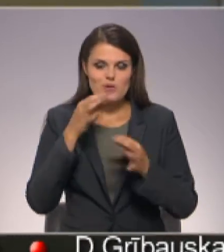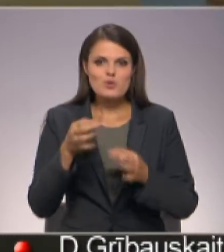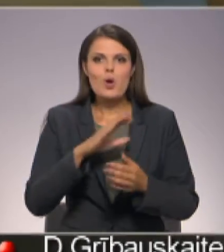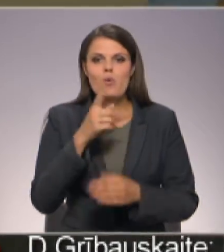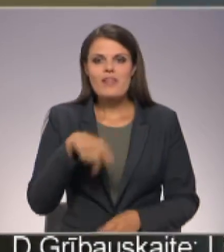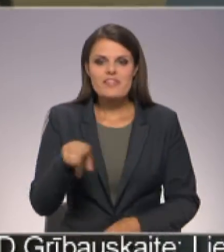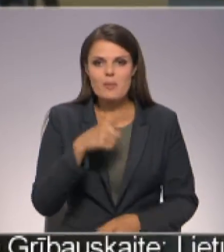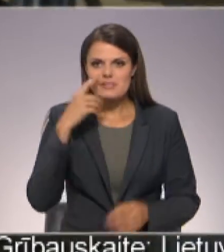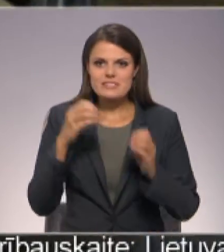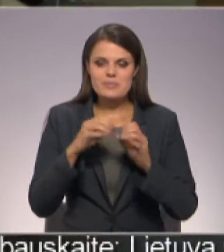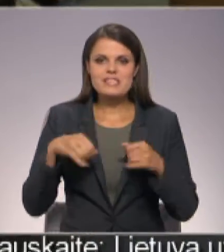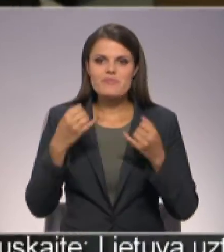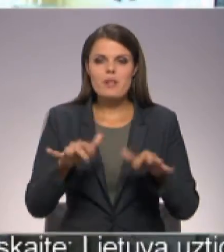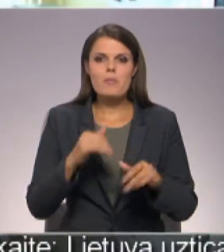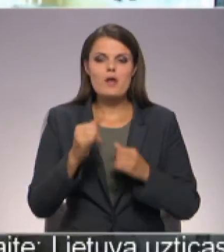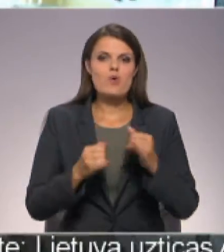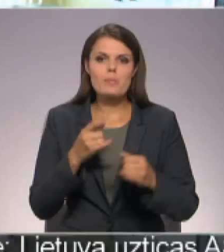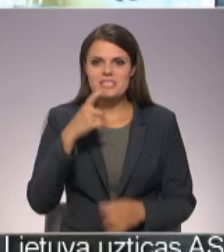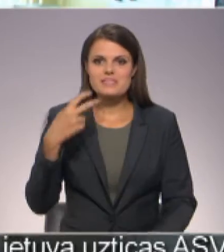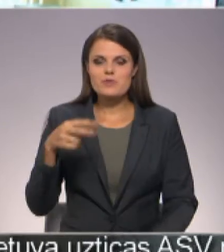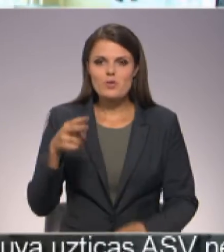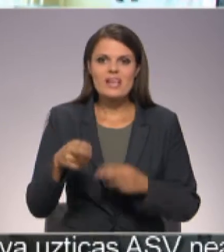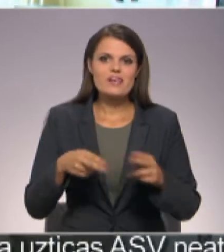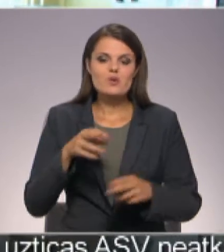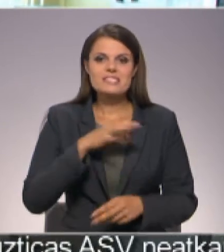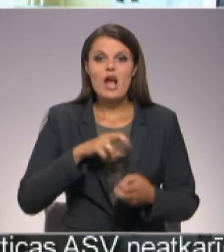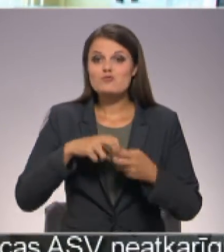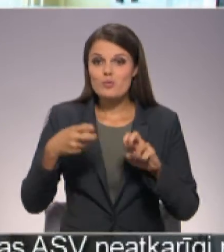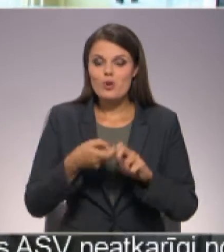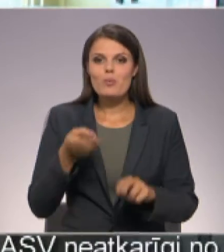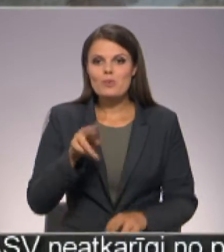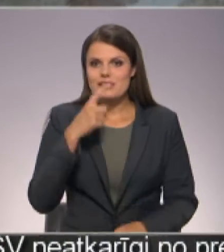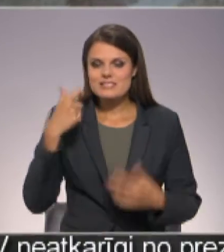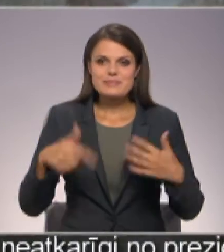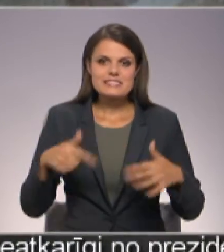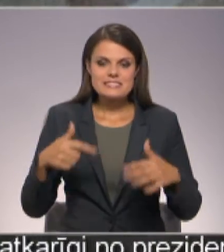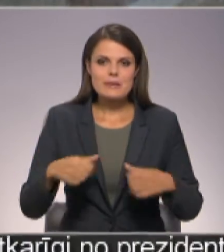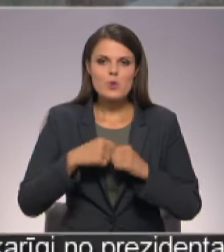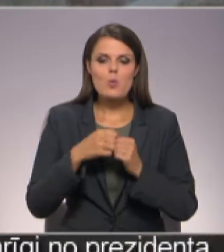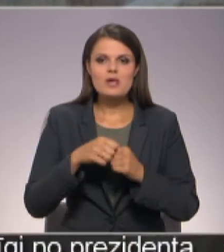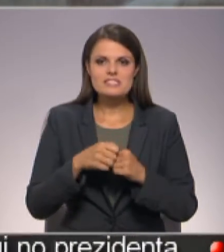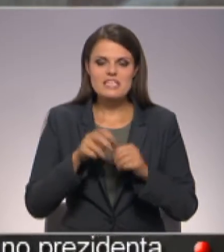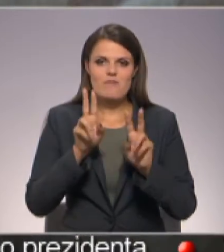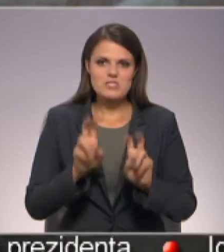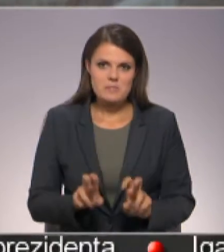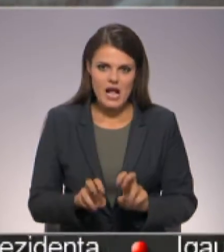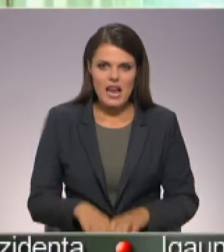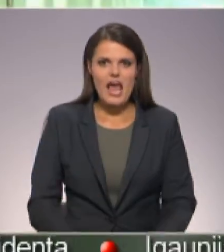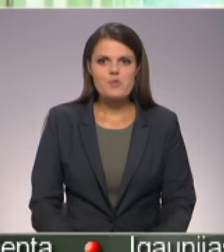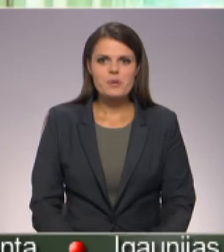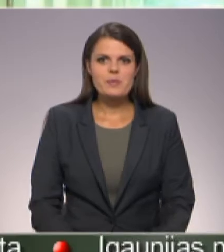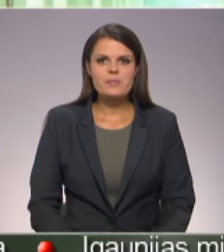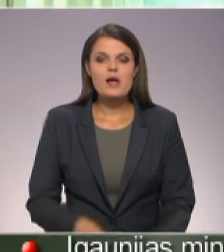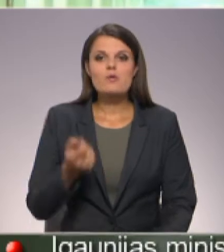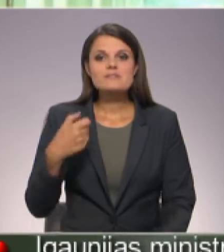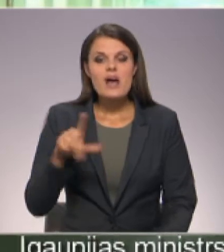tām 110 veltot pēdu aprūpei, 120 ķirurģiskā rakstura problēmām un 170 locītavu muskuļu izmeklējumiem. Ar ko es